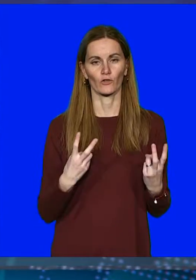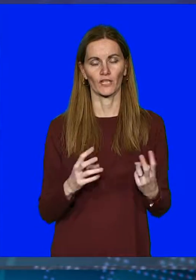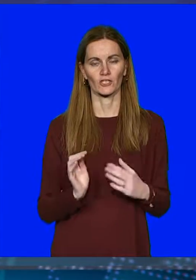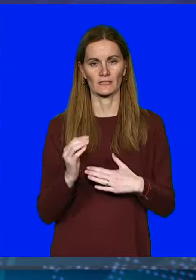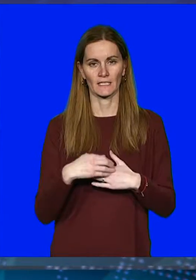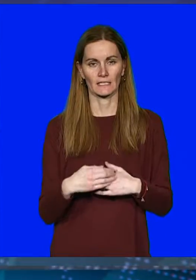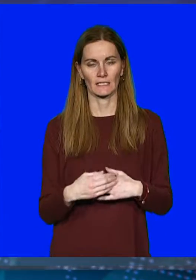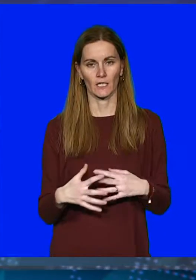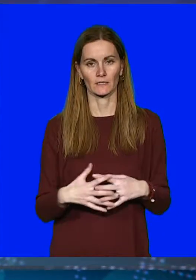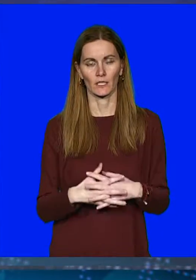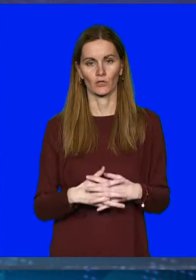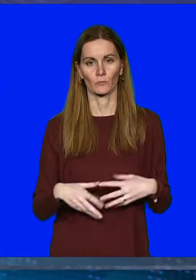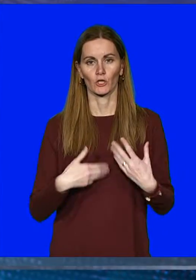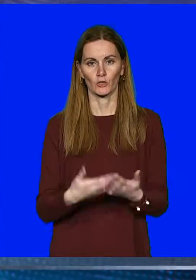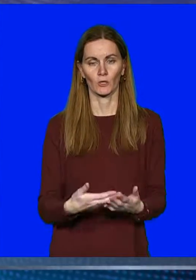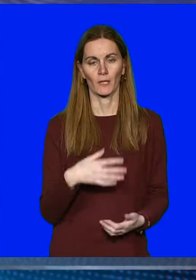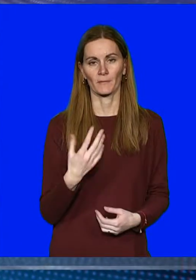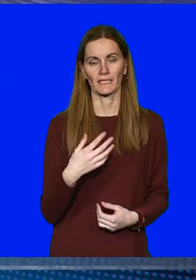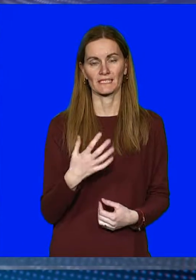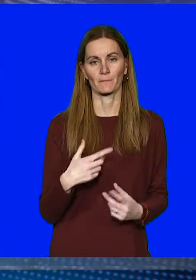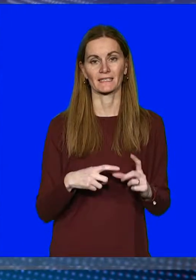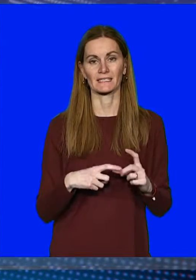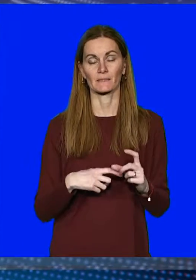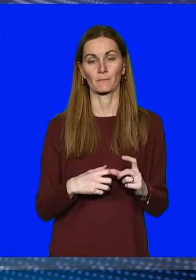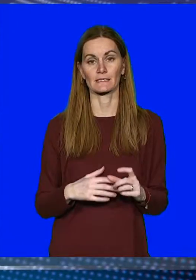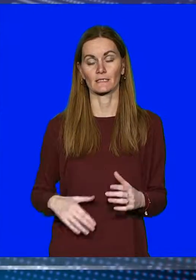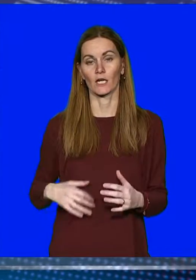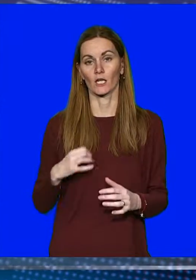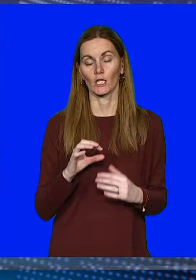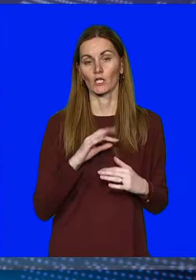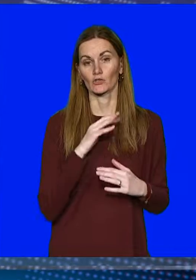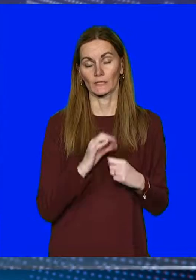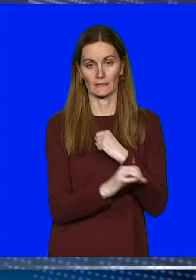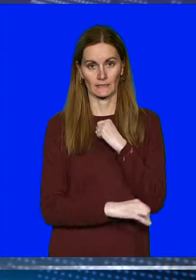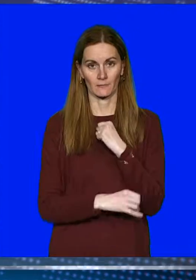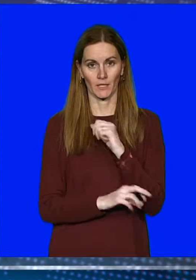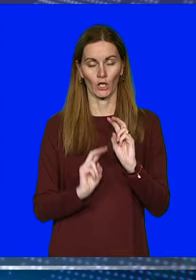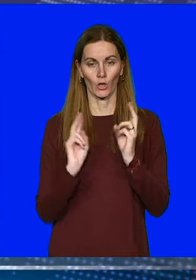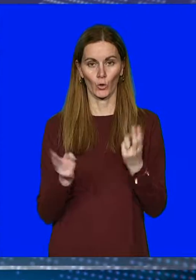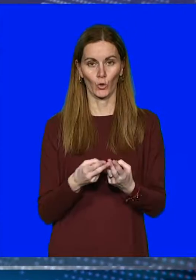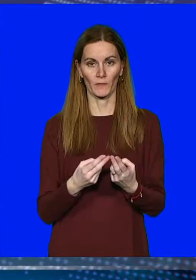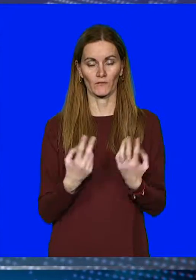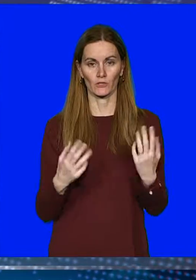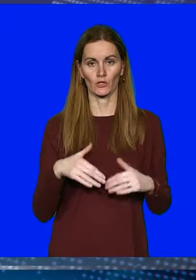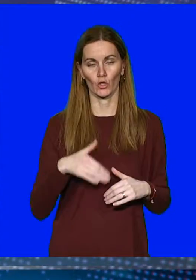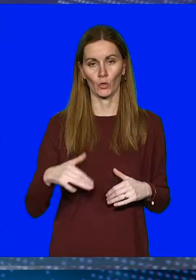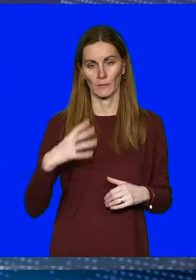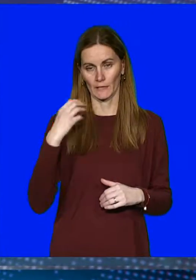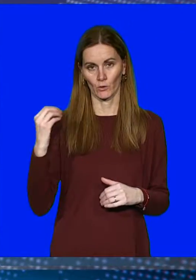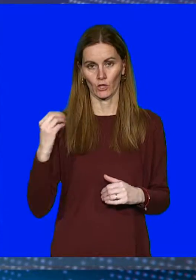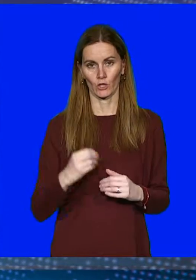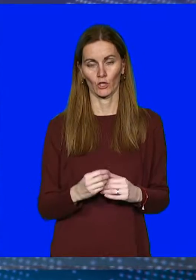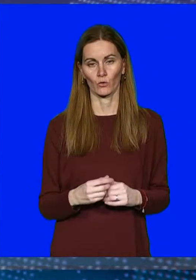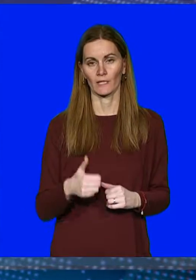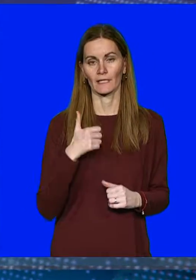U Velikoj vijećnici grada Dubrovnika dodijeljeno je 55 stipendija dubrovačkim učenicima i studentima, ukupne vrijednosti